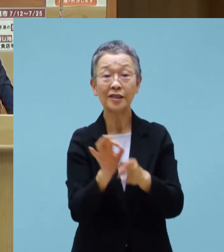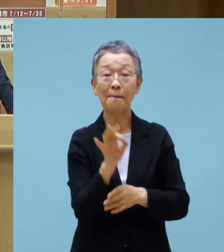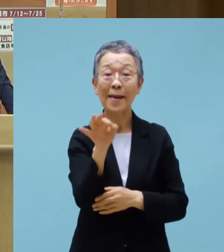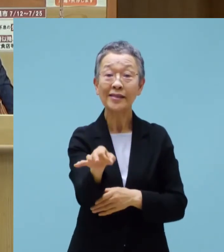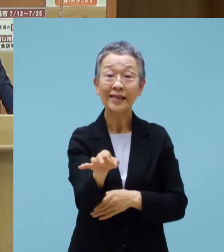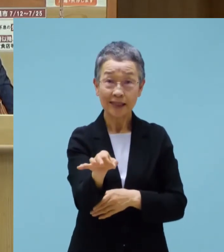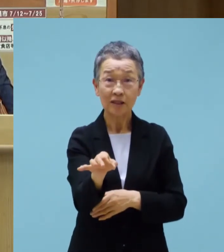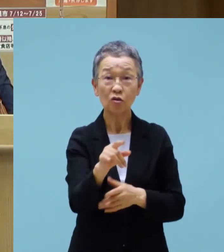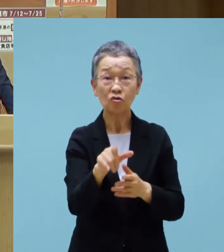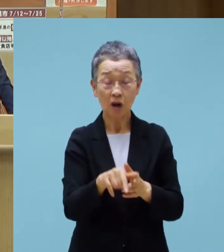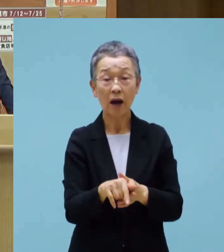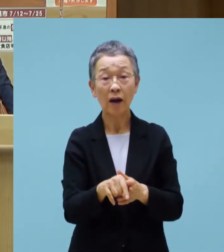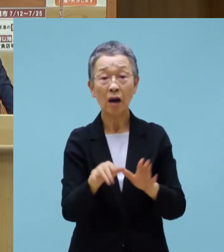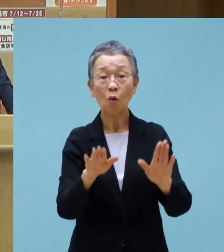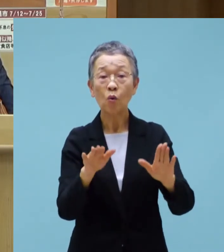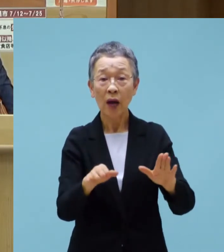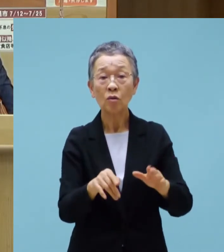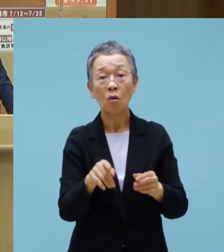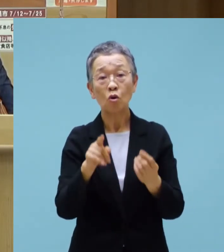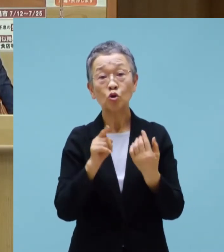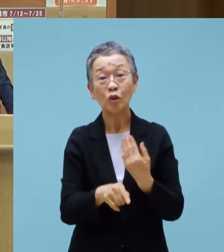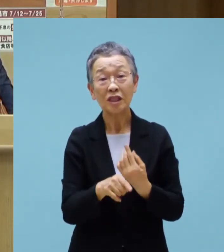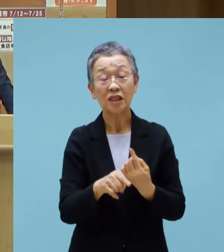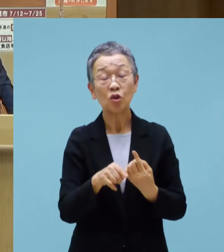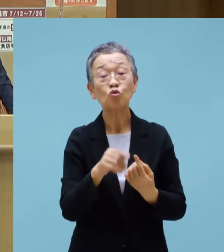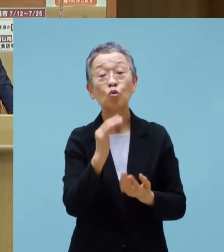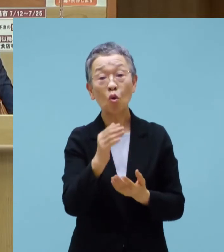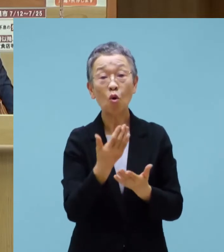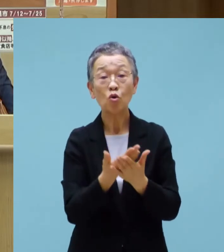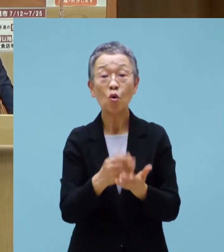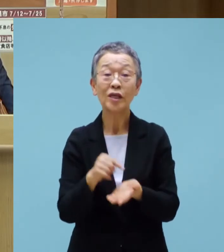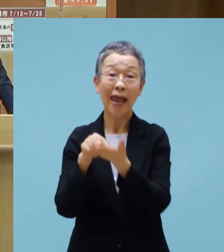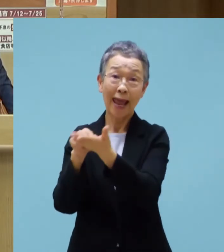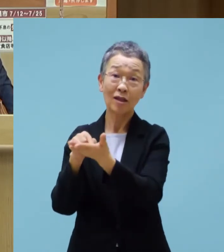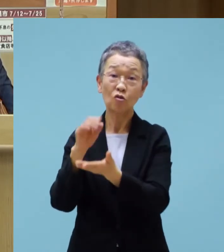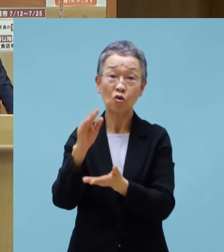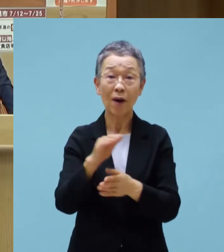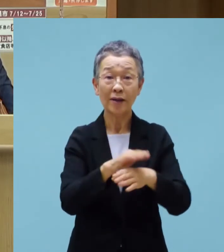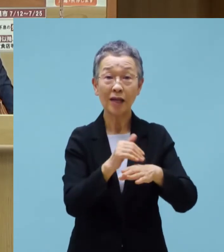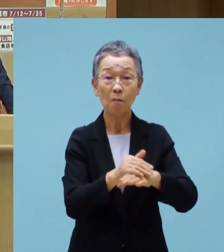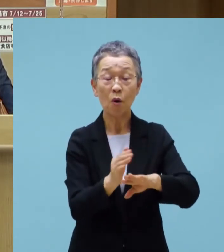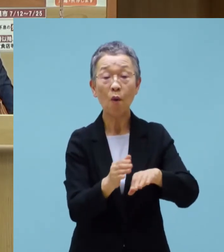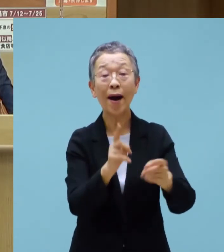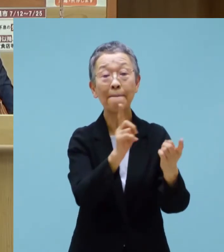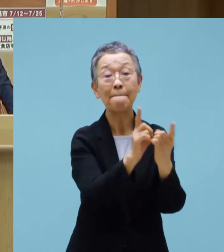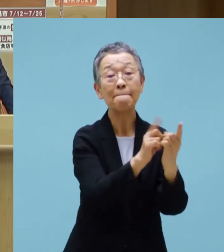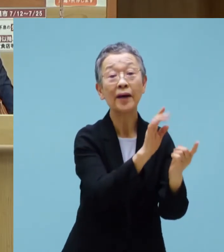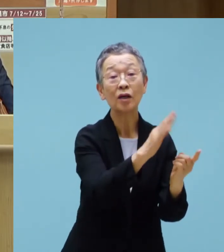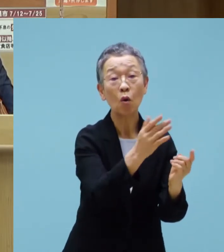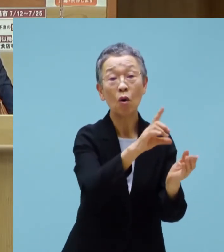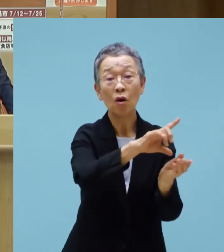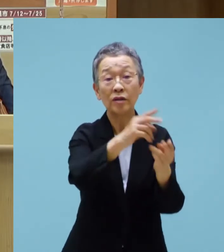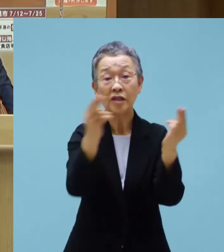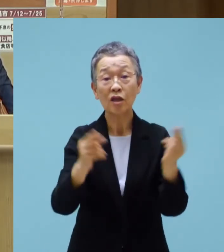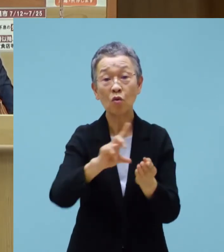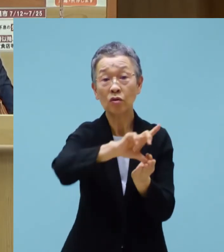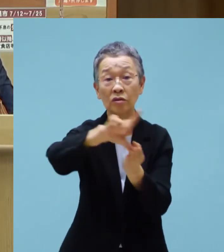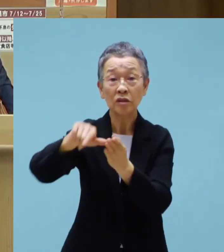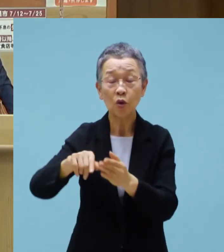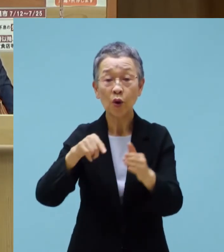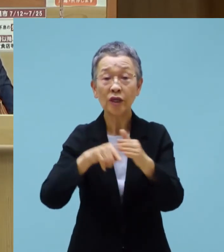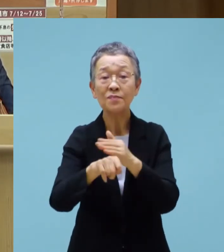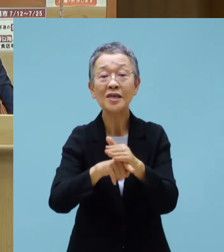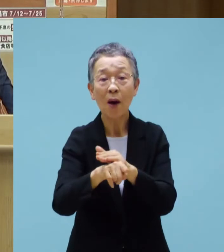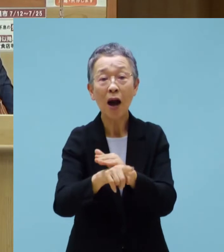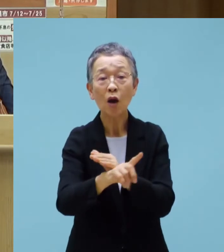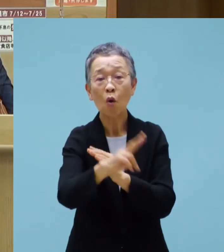のこういう措置っていうのは、措置というか要請っていうのは札幌は対象だけれども全道域に対してはこういう意味合いがあるんですと、もう